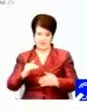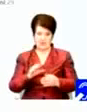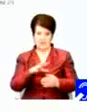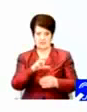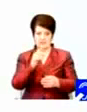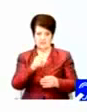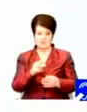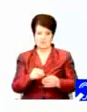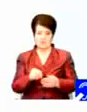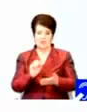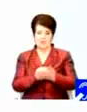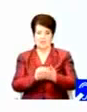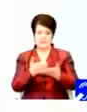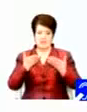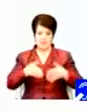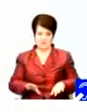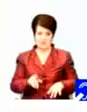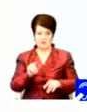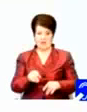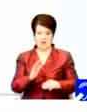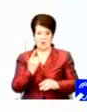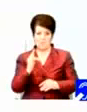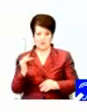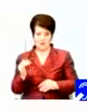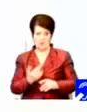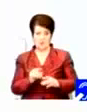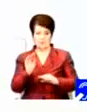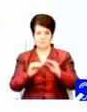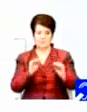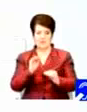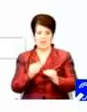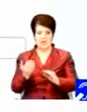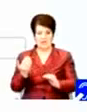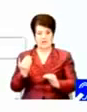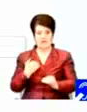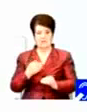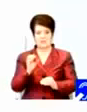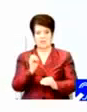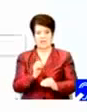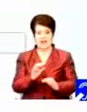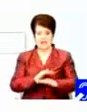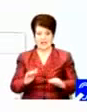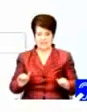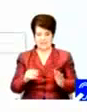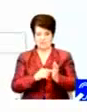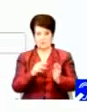copia certificatului de naștere al copilului. Platforma a fost elaborată pe modelul e-grădinița.md. Crearea